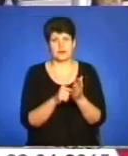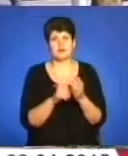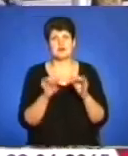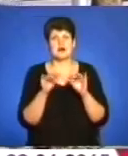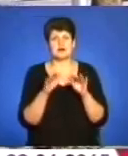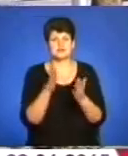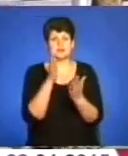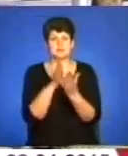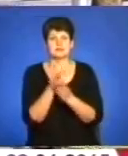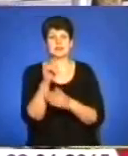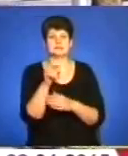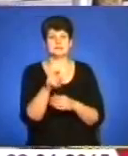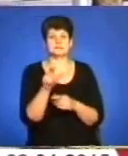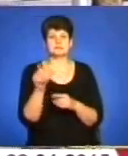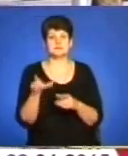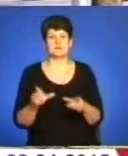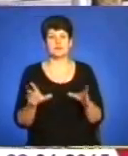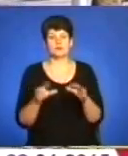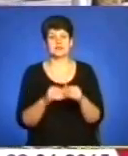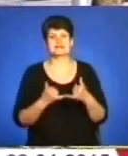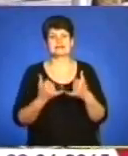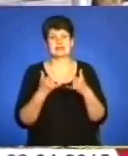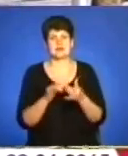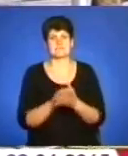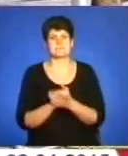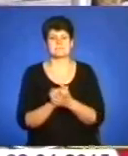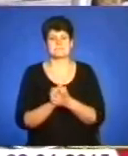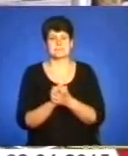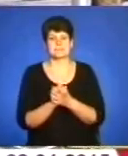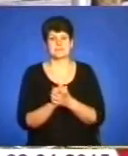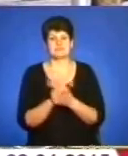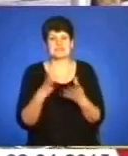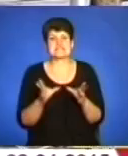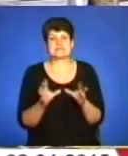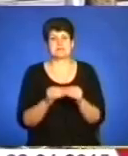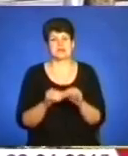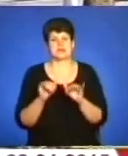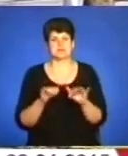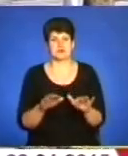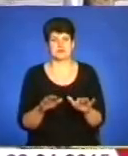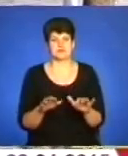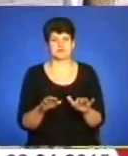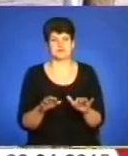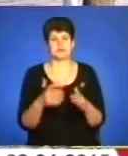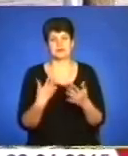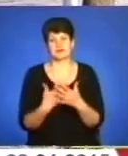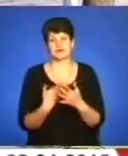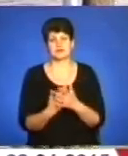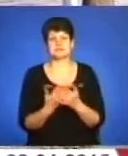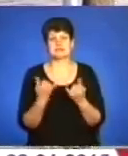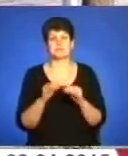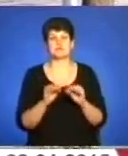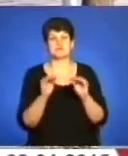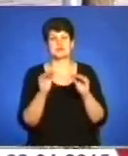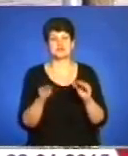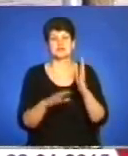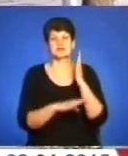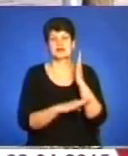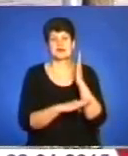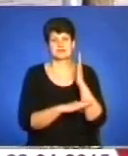на те, щоб люди об'єднувалися заради миру у якійсь спільній справі. Наразі це висаджені дерев,